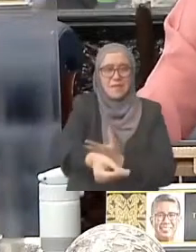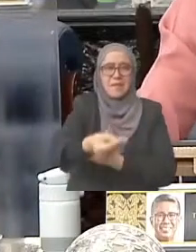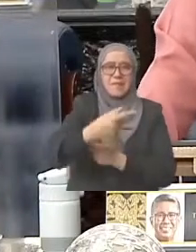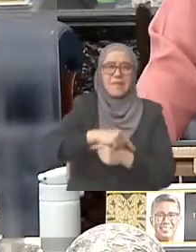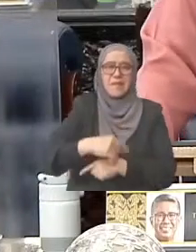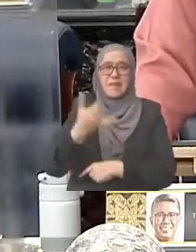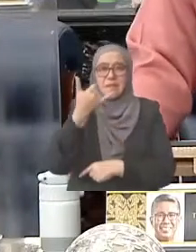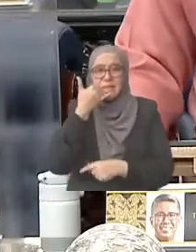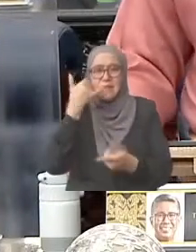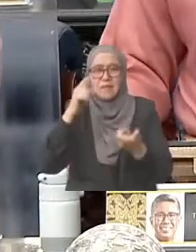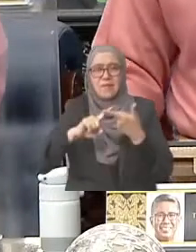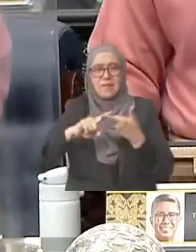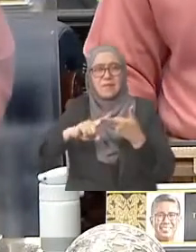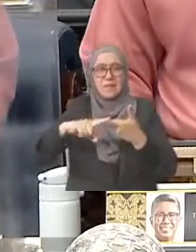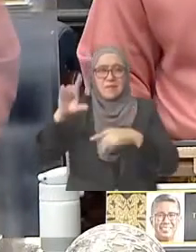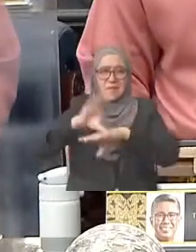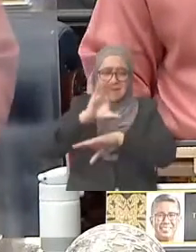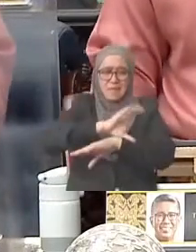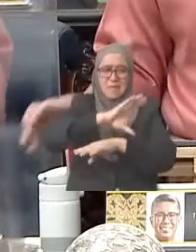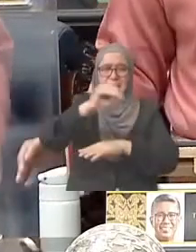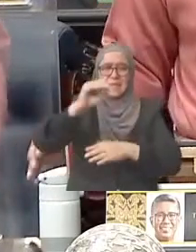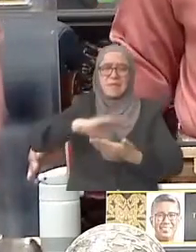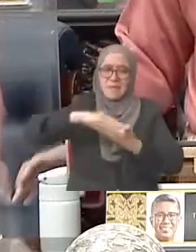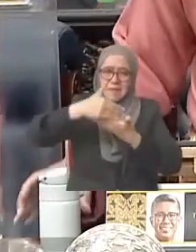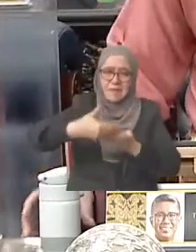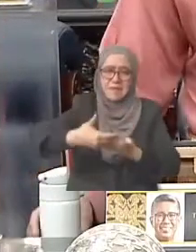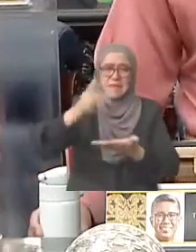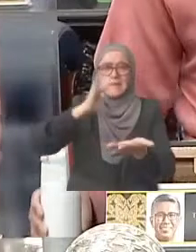sehingga 31 Des 20